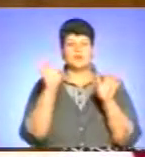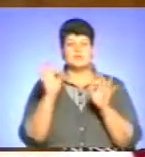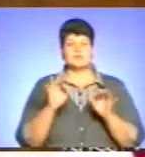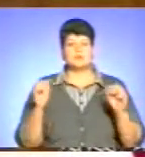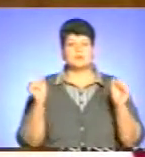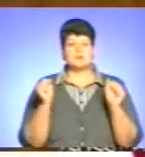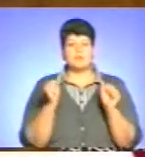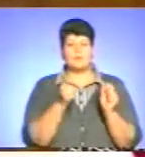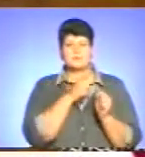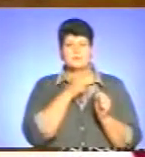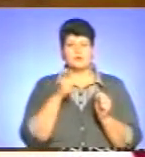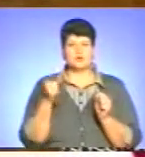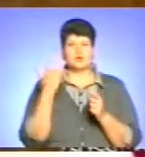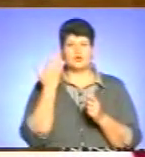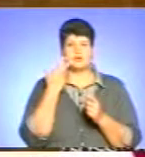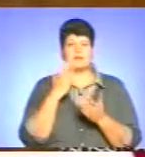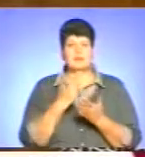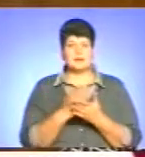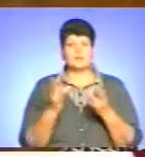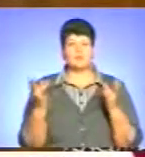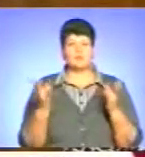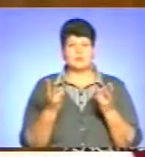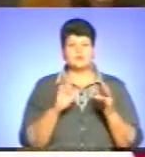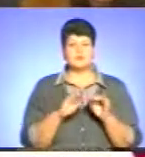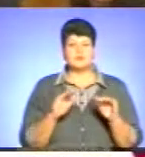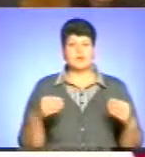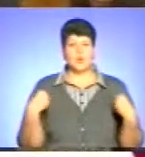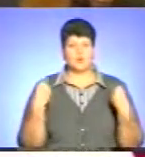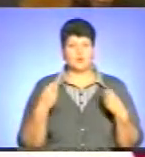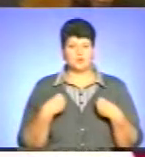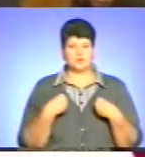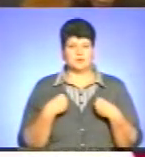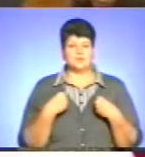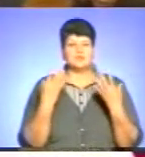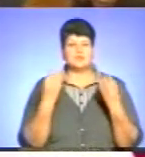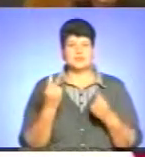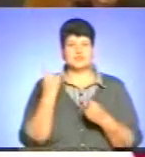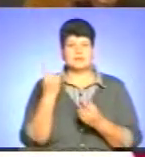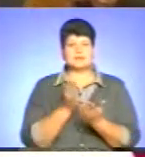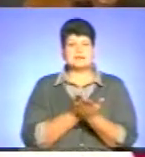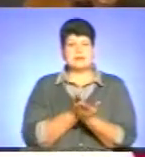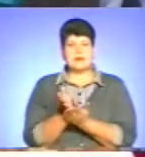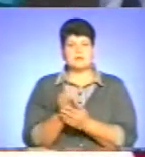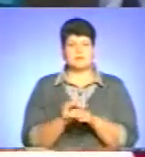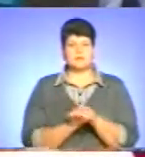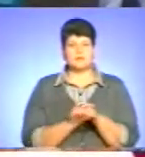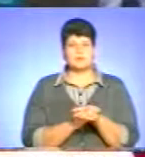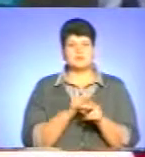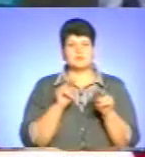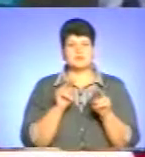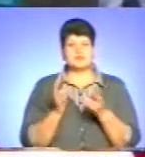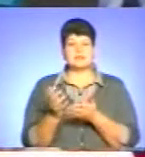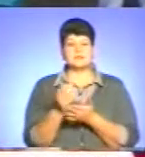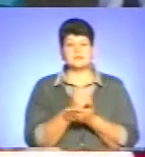період, коли стоїть нагальна потреба, щоб дітей одягнути. Ще один із напрямків благодійності передбачає збір коштів